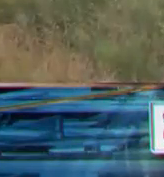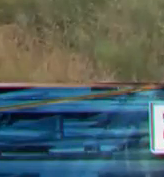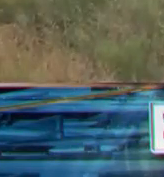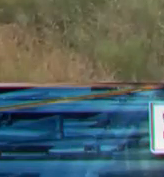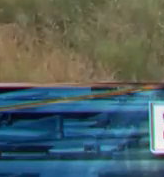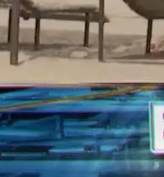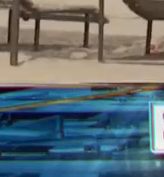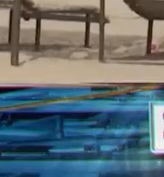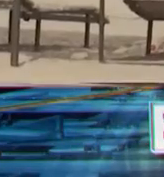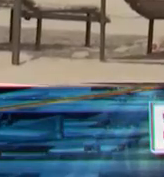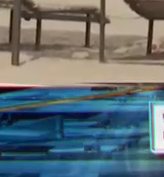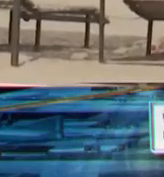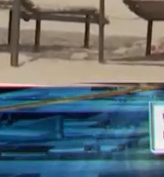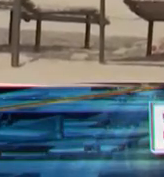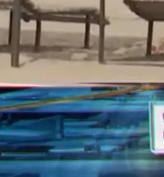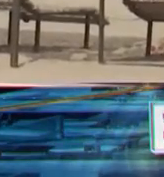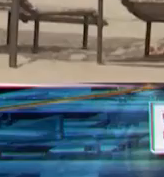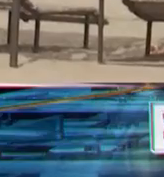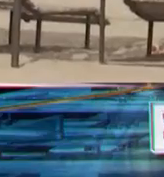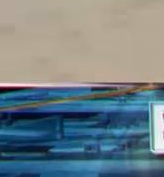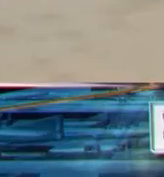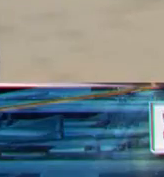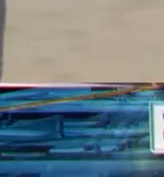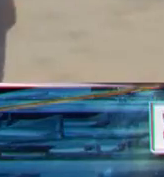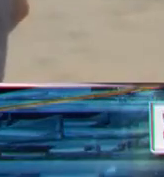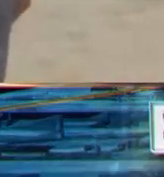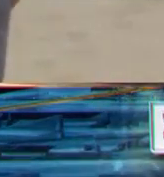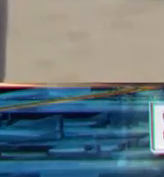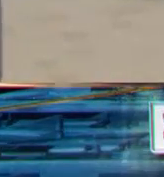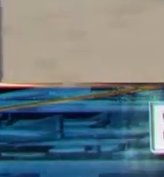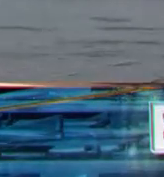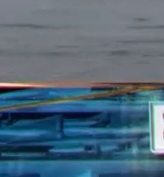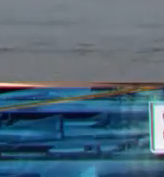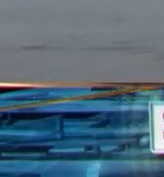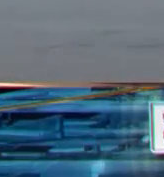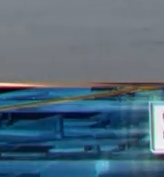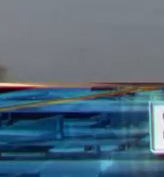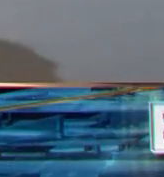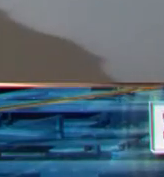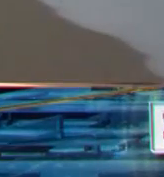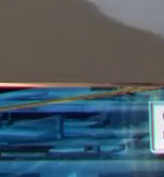Балқаш көлінде шомылу маусымы басталды. Онға жуық демалыс орны туристерді қабылдай бастады.